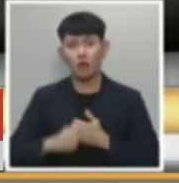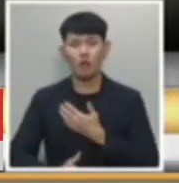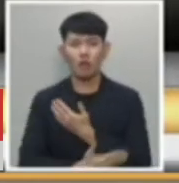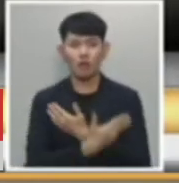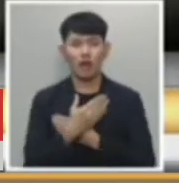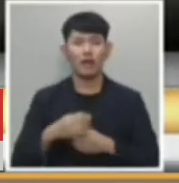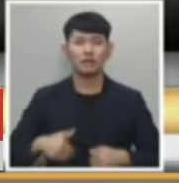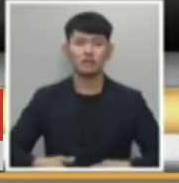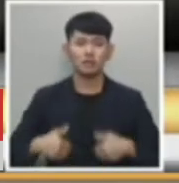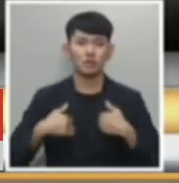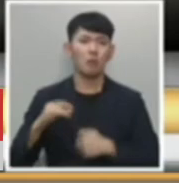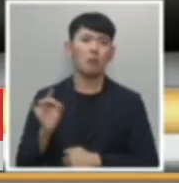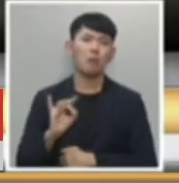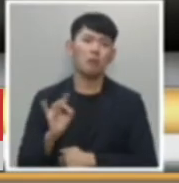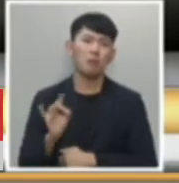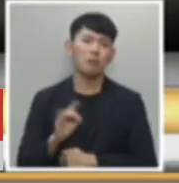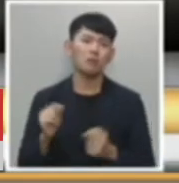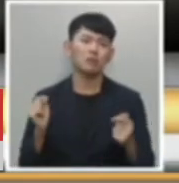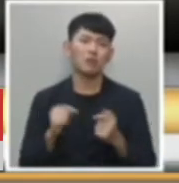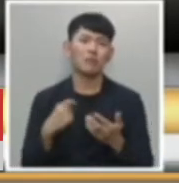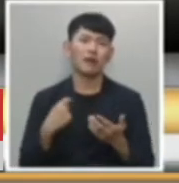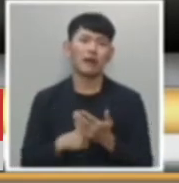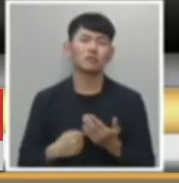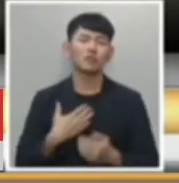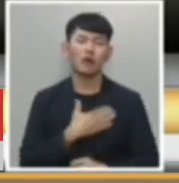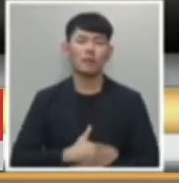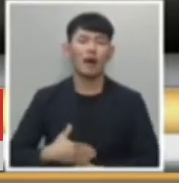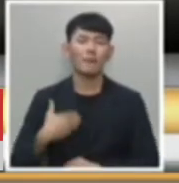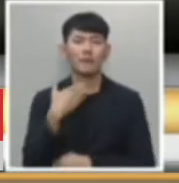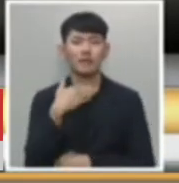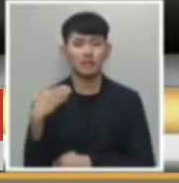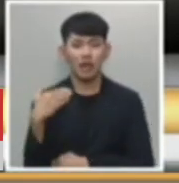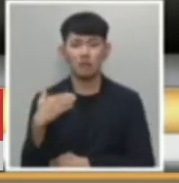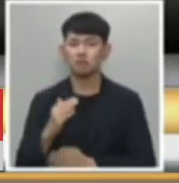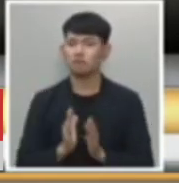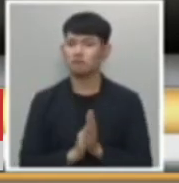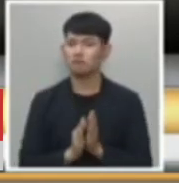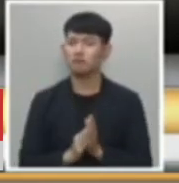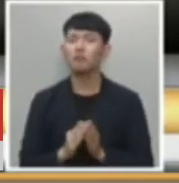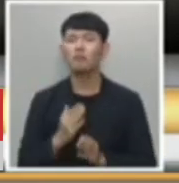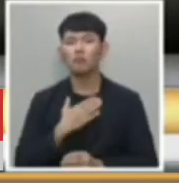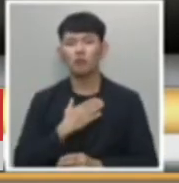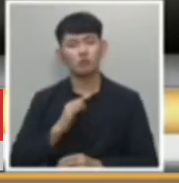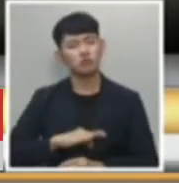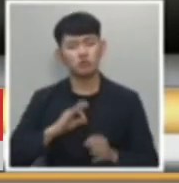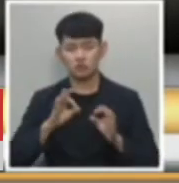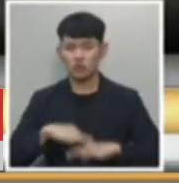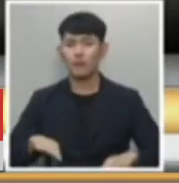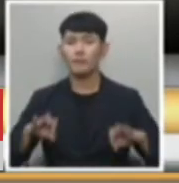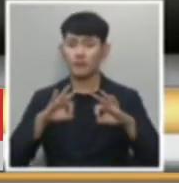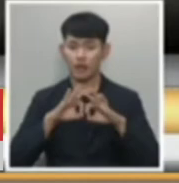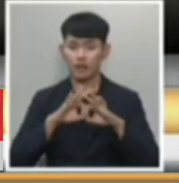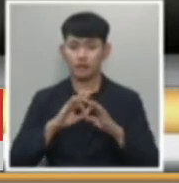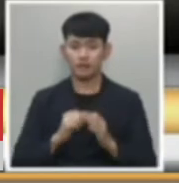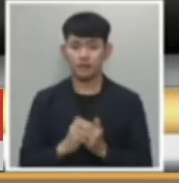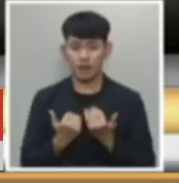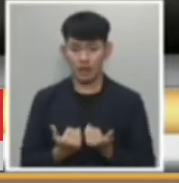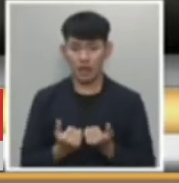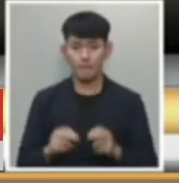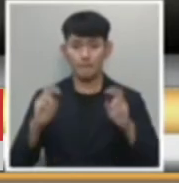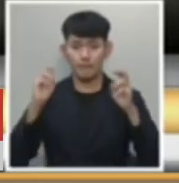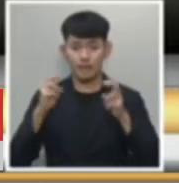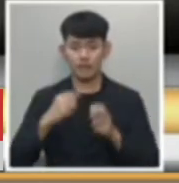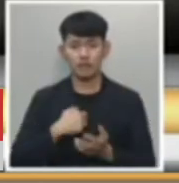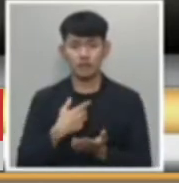ตจากหลักประกันสุขภาพแห่งชาตินะครับซึ่งนี้ต้องถือว่าเป็นเรื่องสำคัญนะครับประเด็นที่ผมจะพูดก็คือเรื่องของ